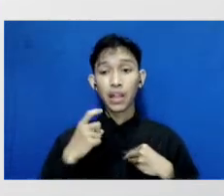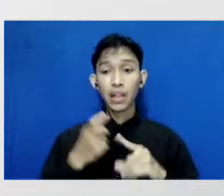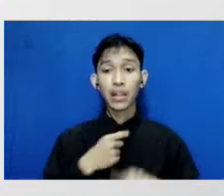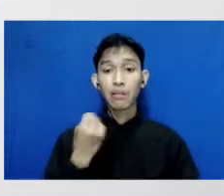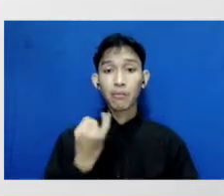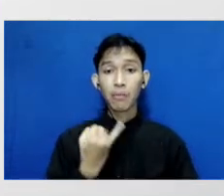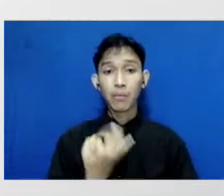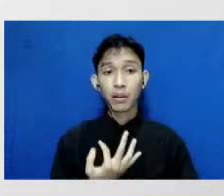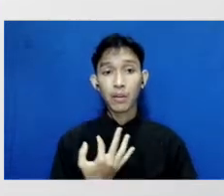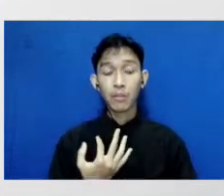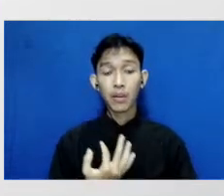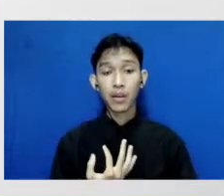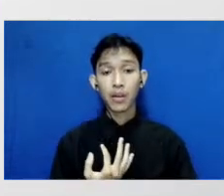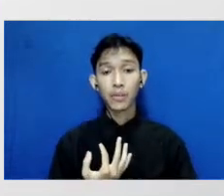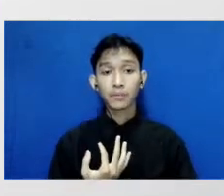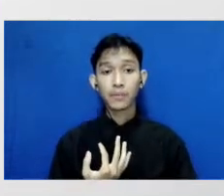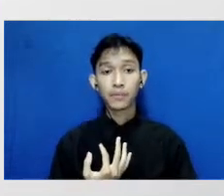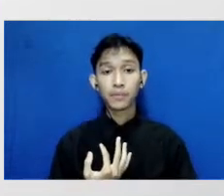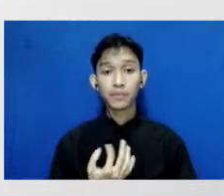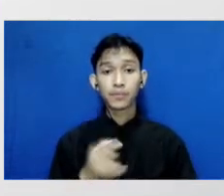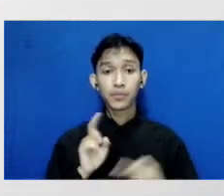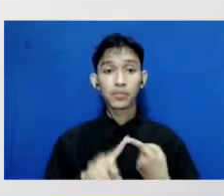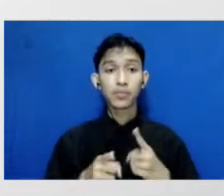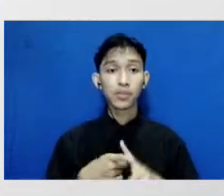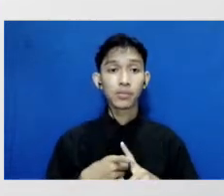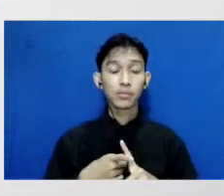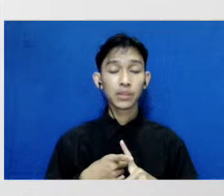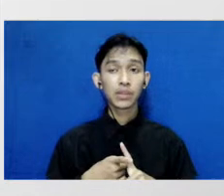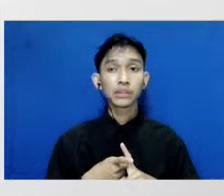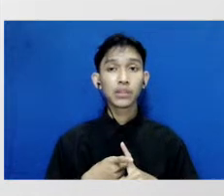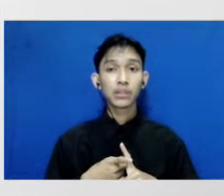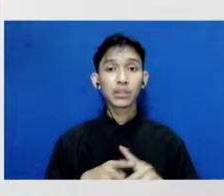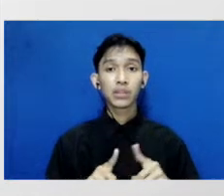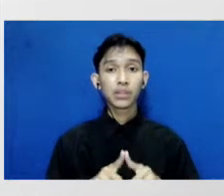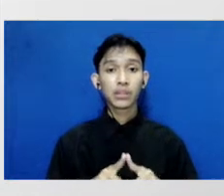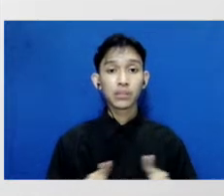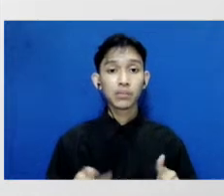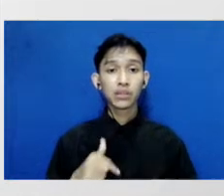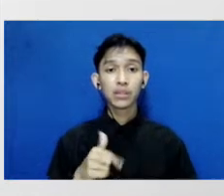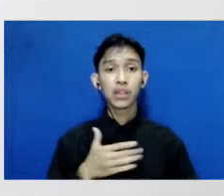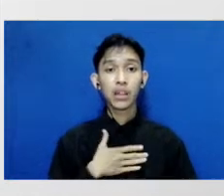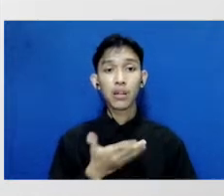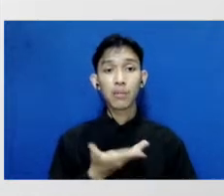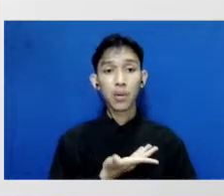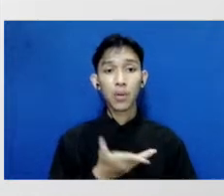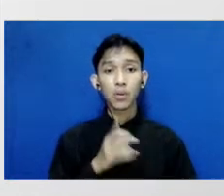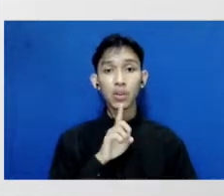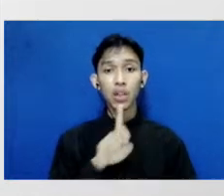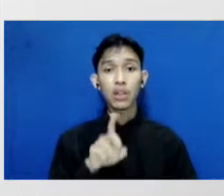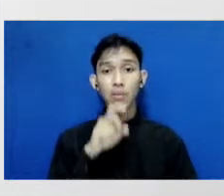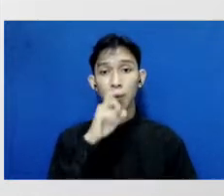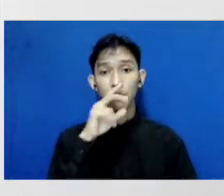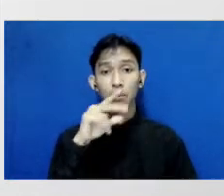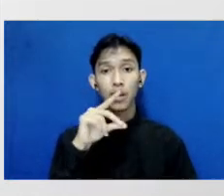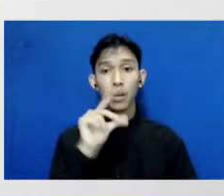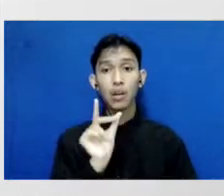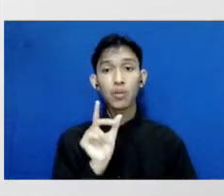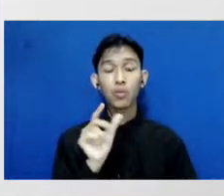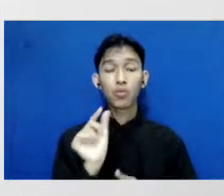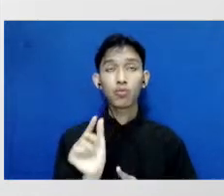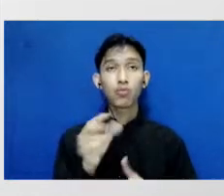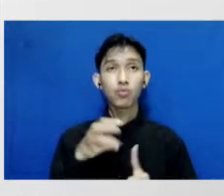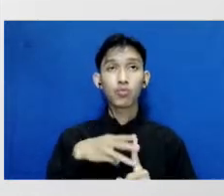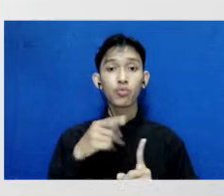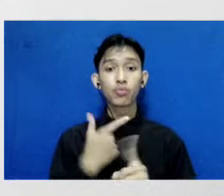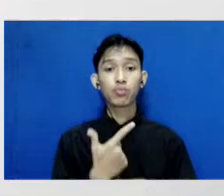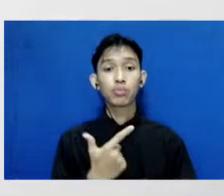beberapa rekan jurnalis, tapi saya mau tanya dulu ke Pak Ruby, karena tadi saya juga jadi gelisah nih ya, kan Pak